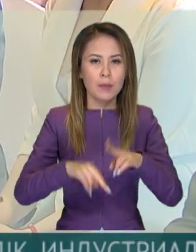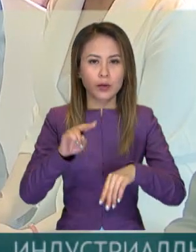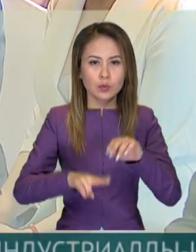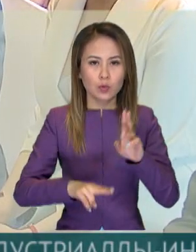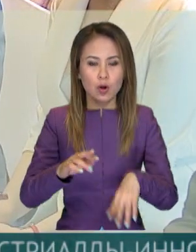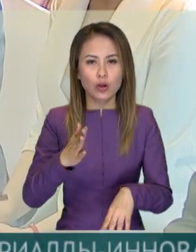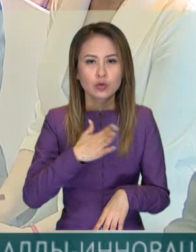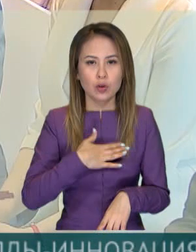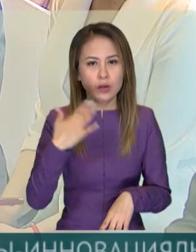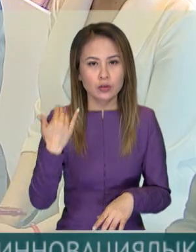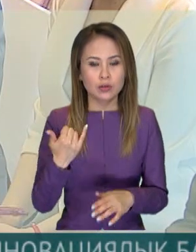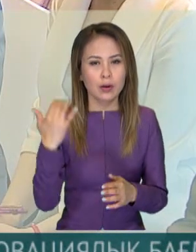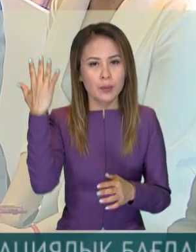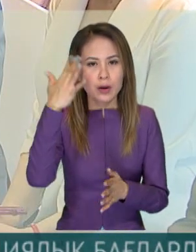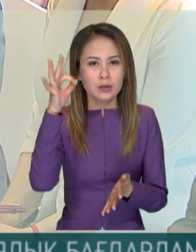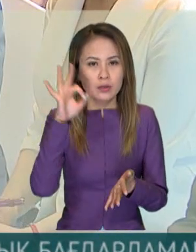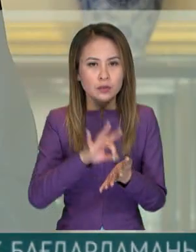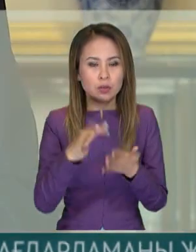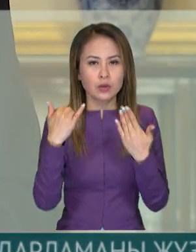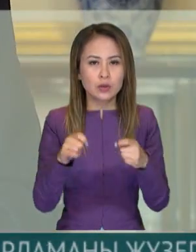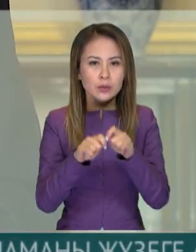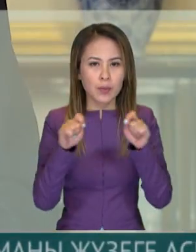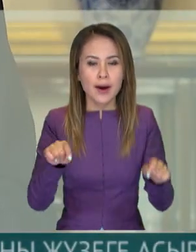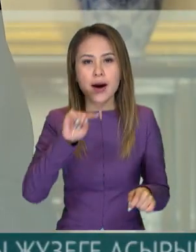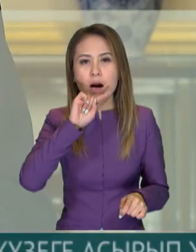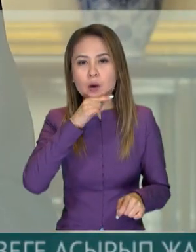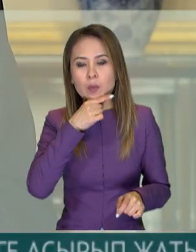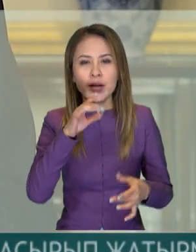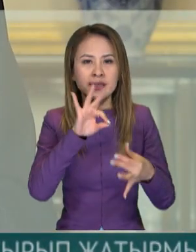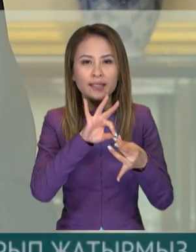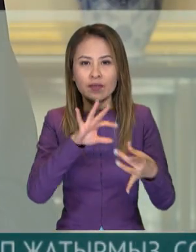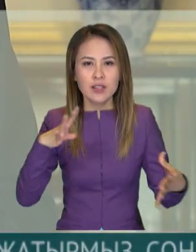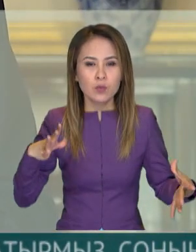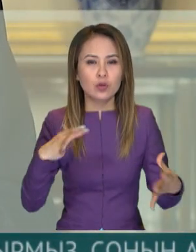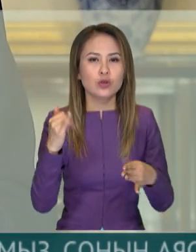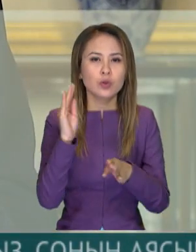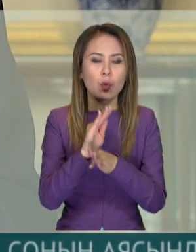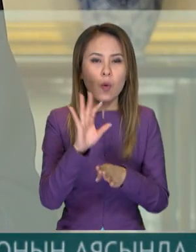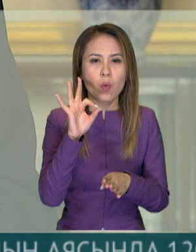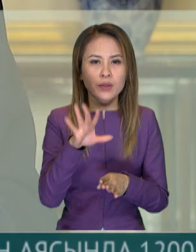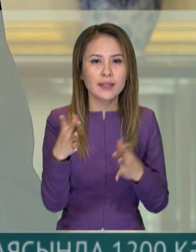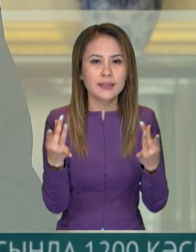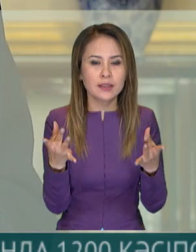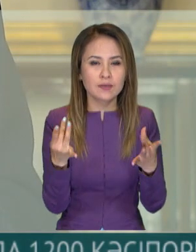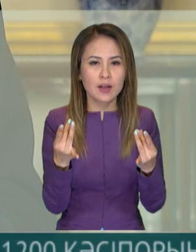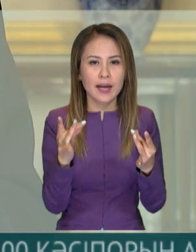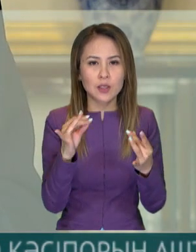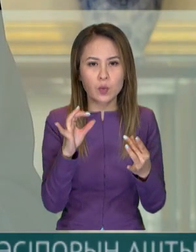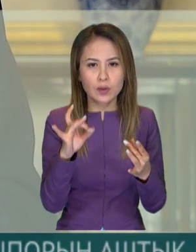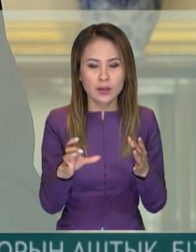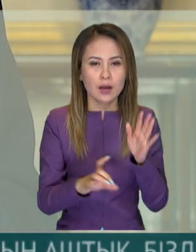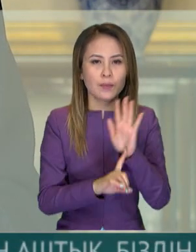задача построить вторую альтернативную экономику, независимую от сырьевых ресурсов. Ну вот, нефть,